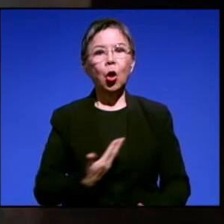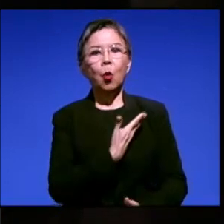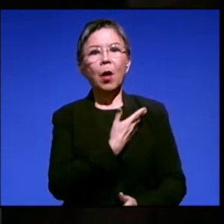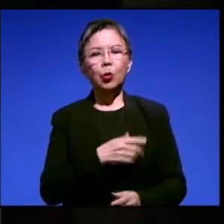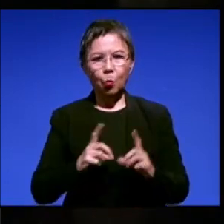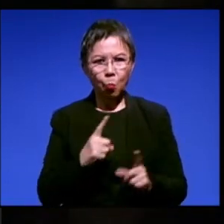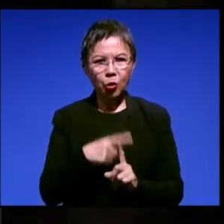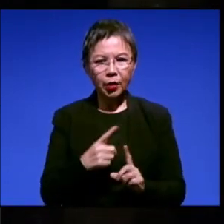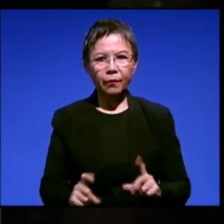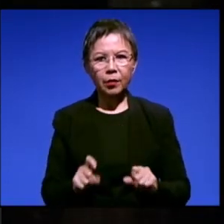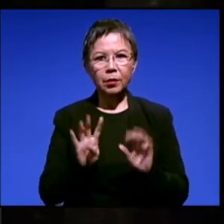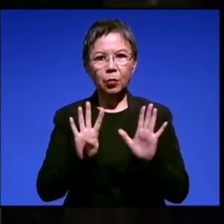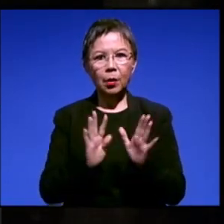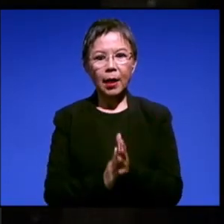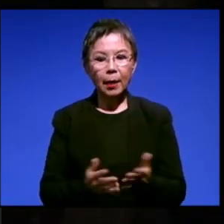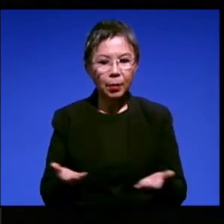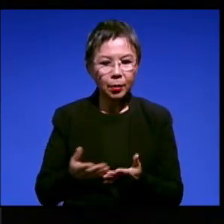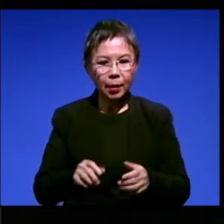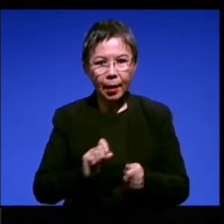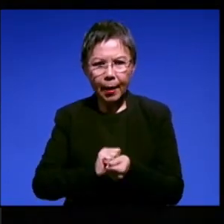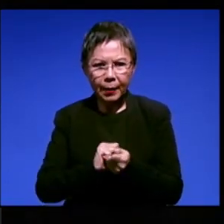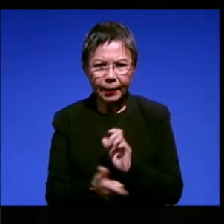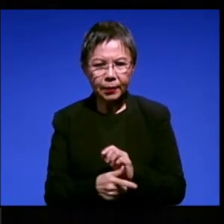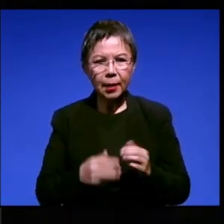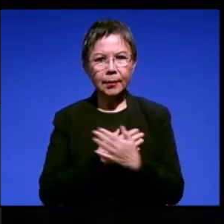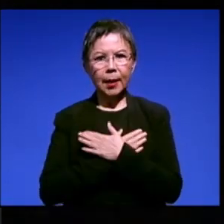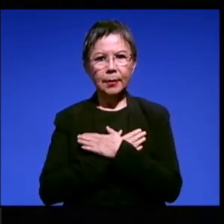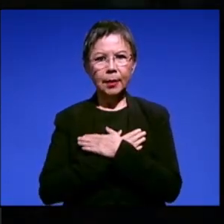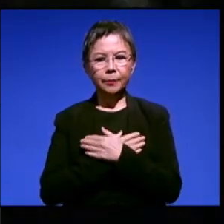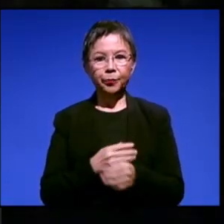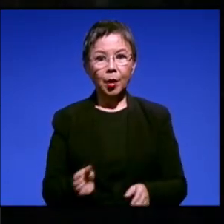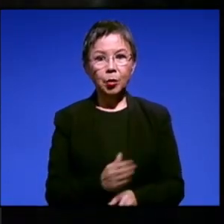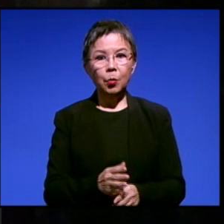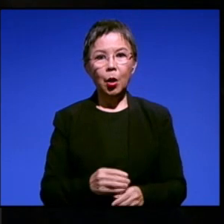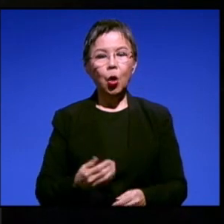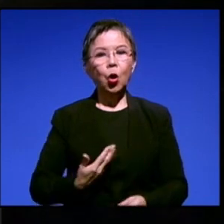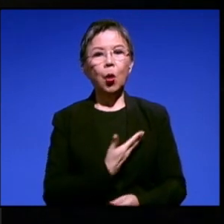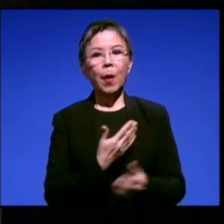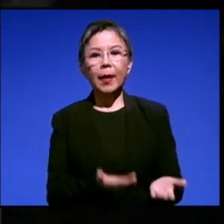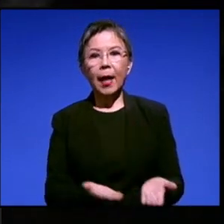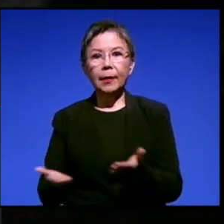positif COVID-19 setelah dilakukan rapid test terhadap tubuh jenazah. Sebelumnya, korban sempat